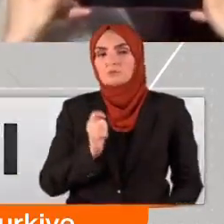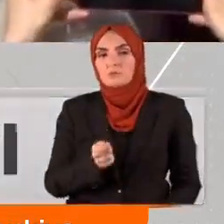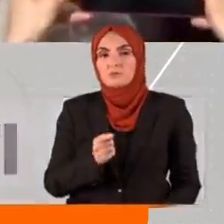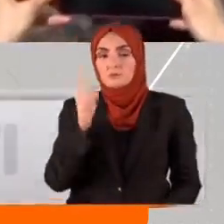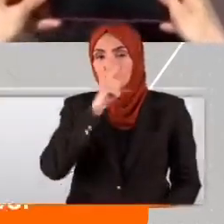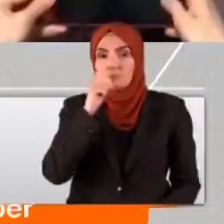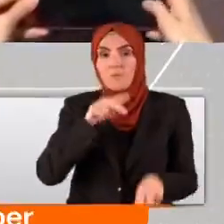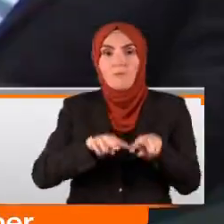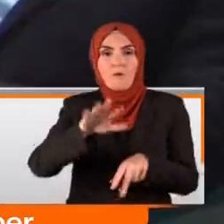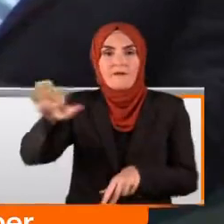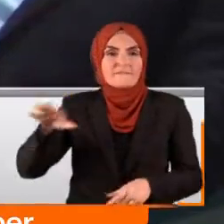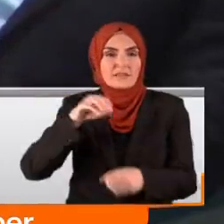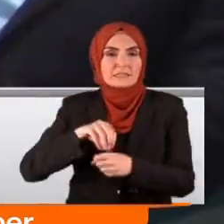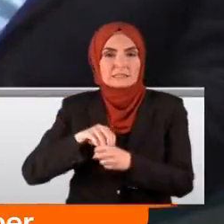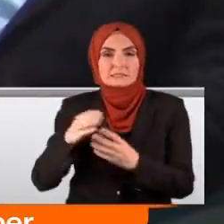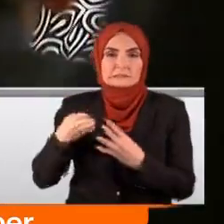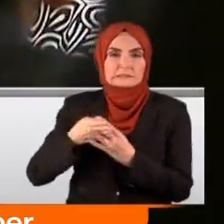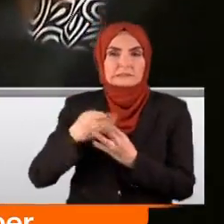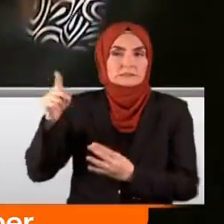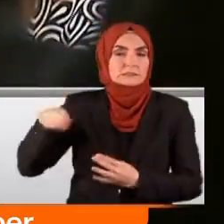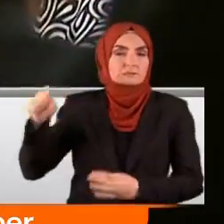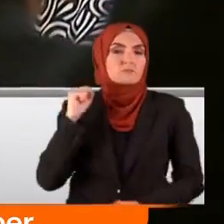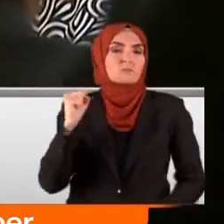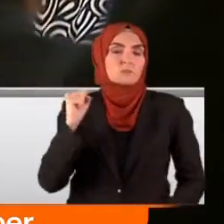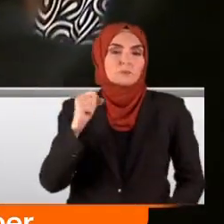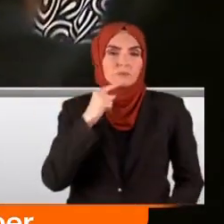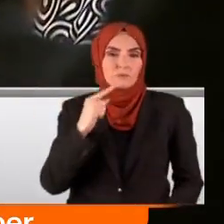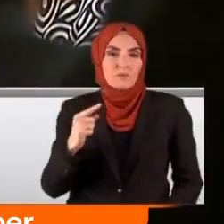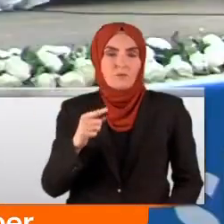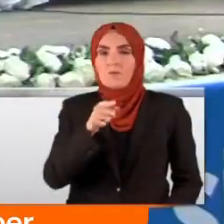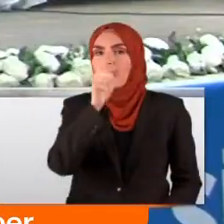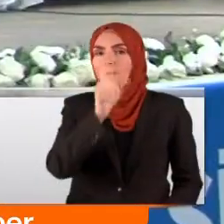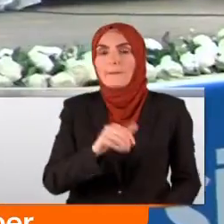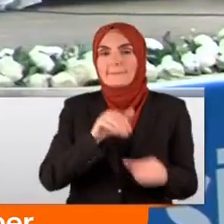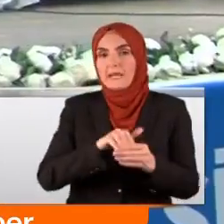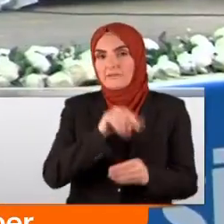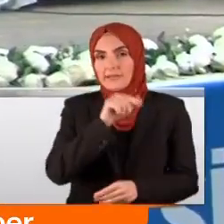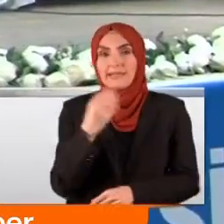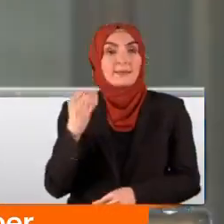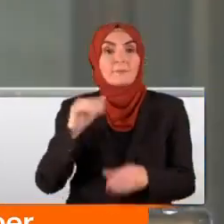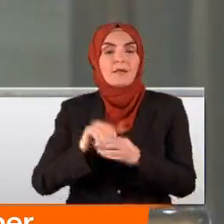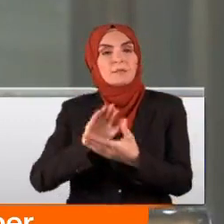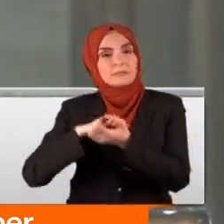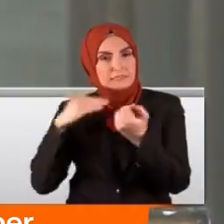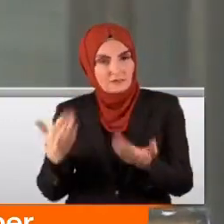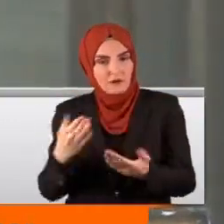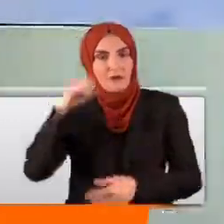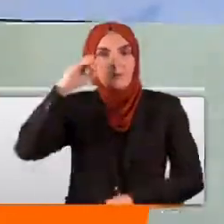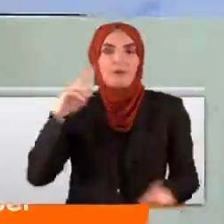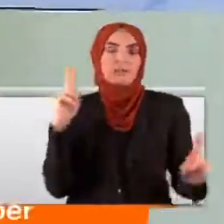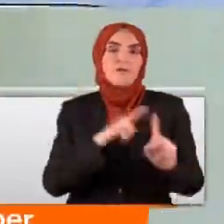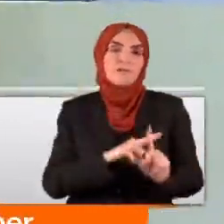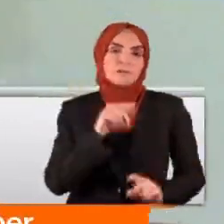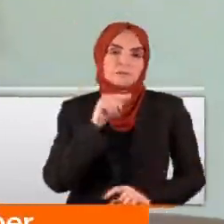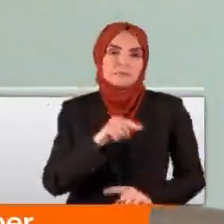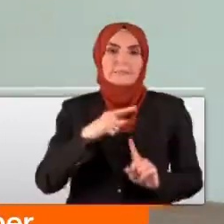muhalefetin içine öyle bir sığmışlar ki. O bir milletvekili, hem de İyi Parti'den istifa edip AK Parti'ye katılmış bir isim. Tamer Akkal.